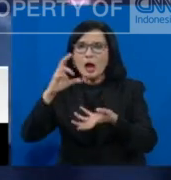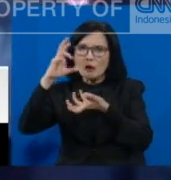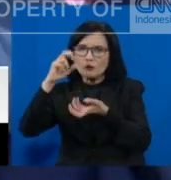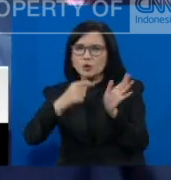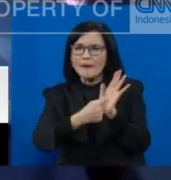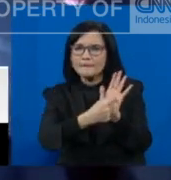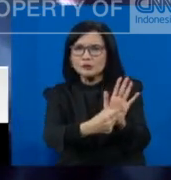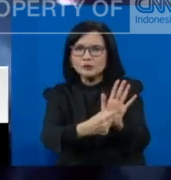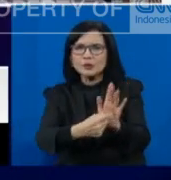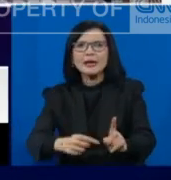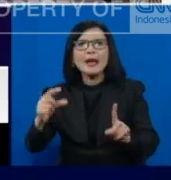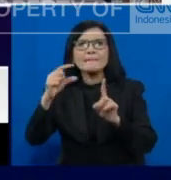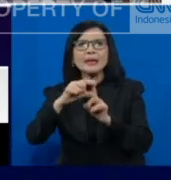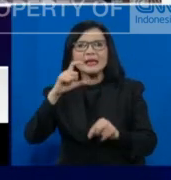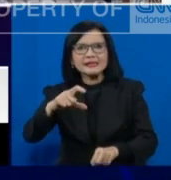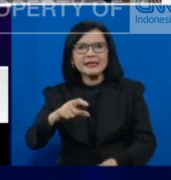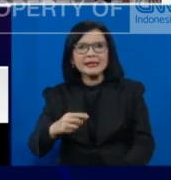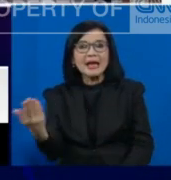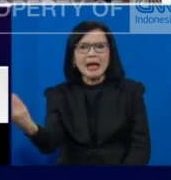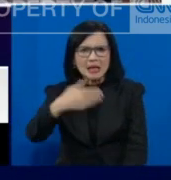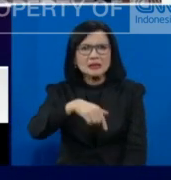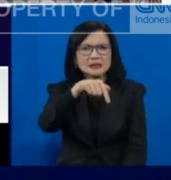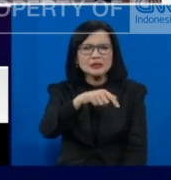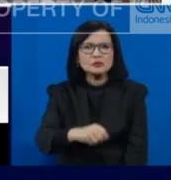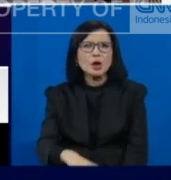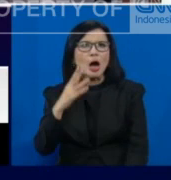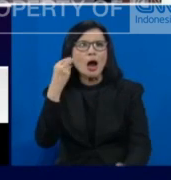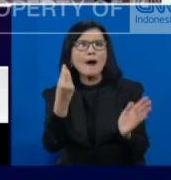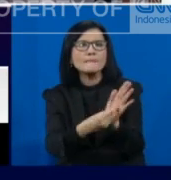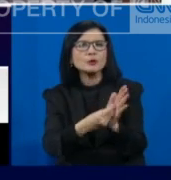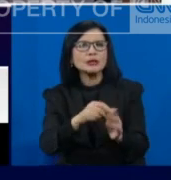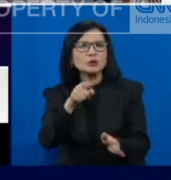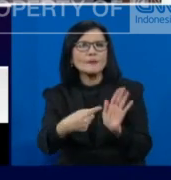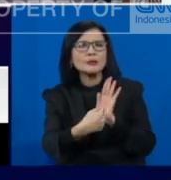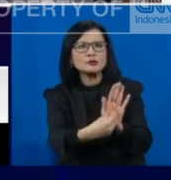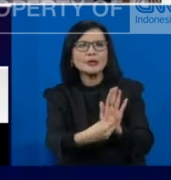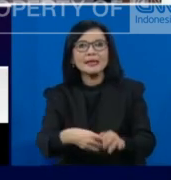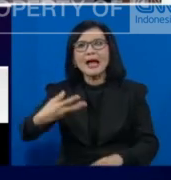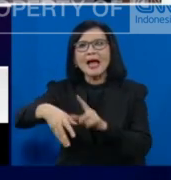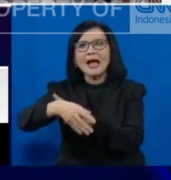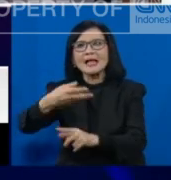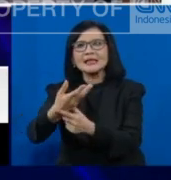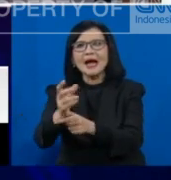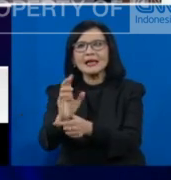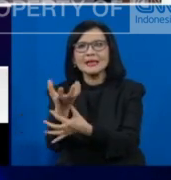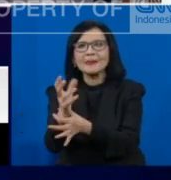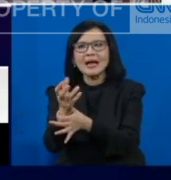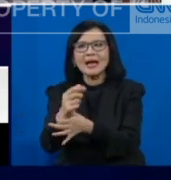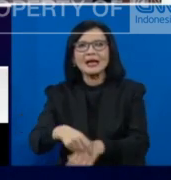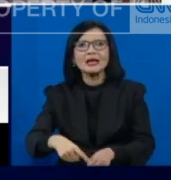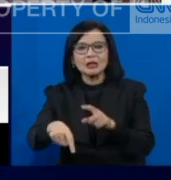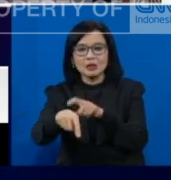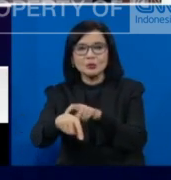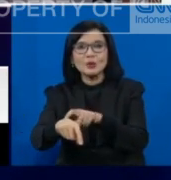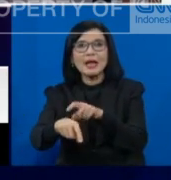kehadiran Putri Candrawati saat itu dalam bukti foto tersebut menunjukkan tangan putri yang memakai gelang diketahui dalam